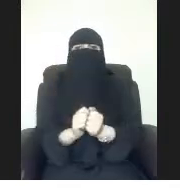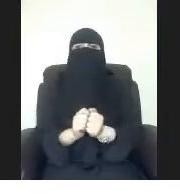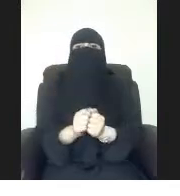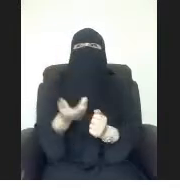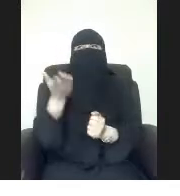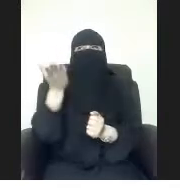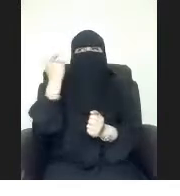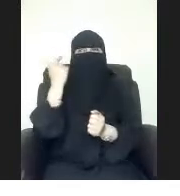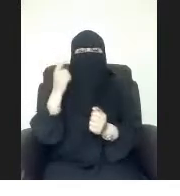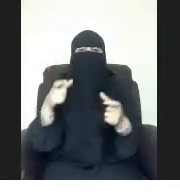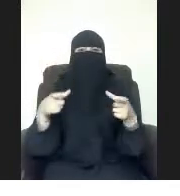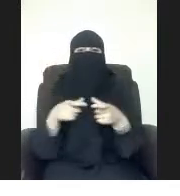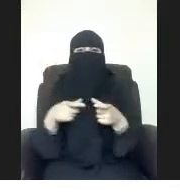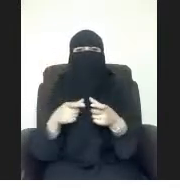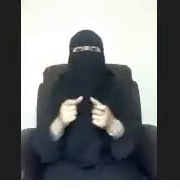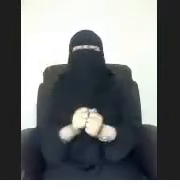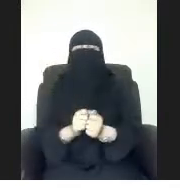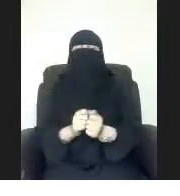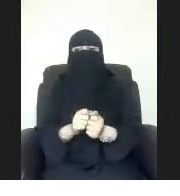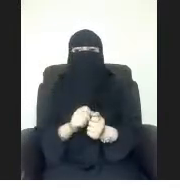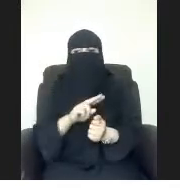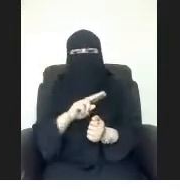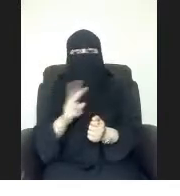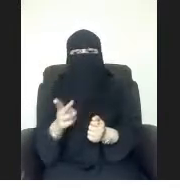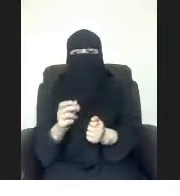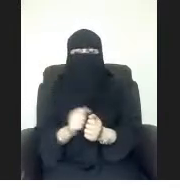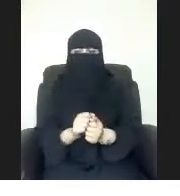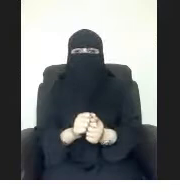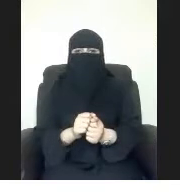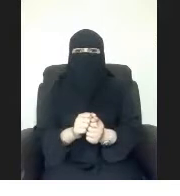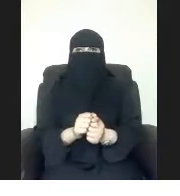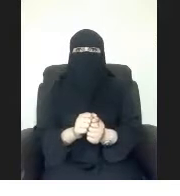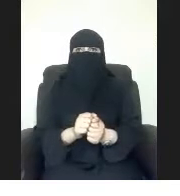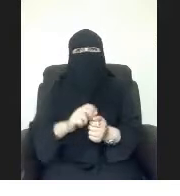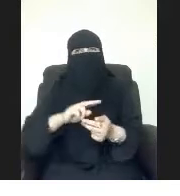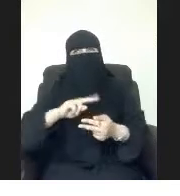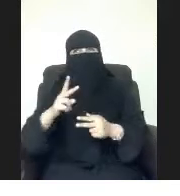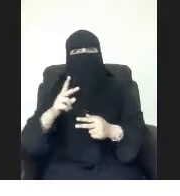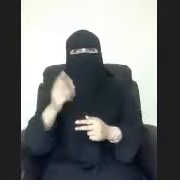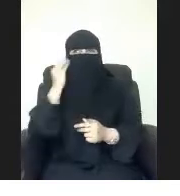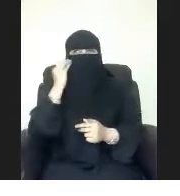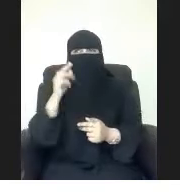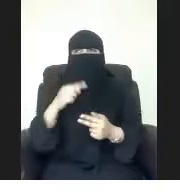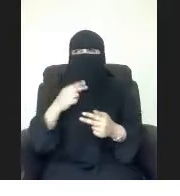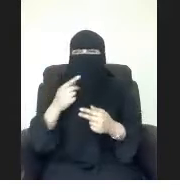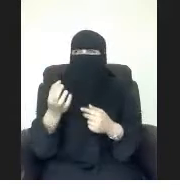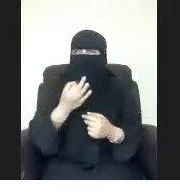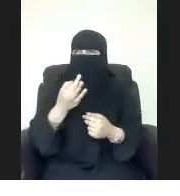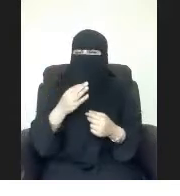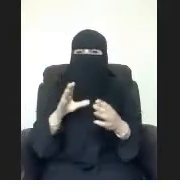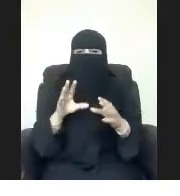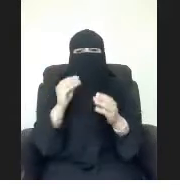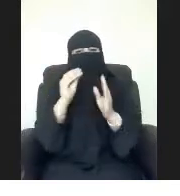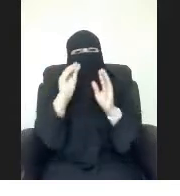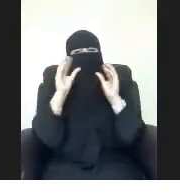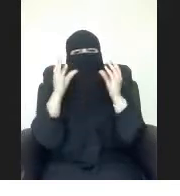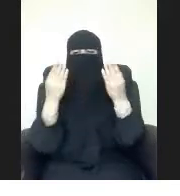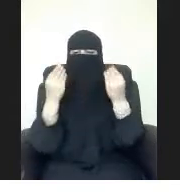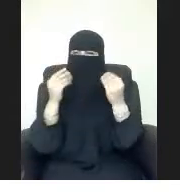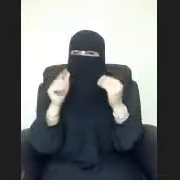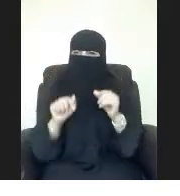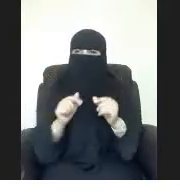المصطلح تعلم يشير إلى التغير في فلسفة العملية التعليمية وتوجهات التعليم في